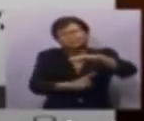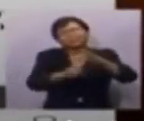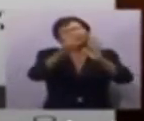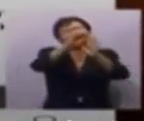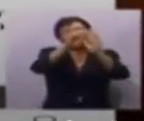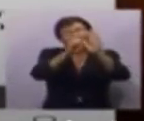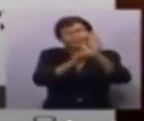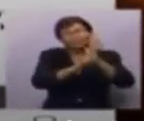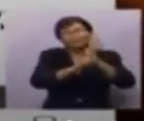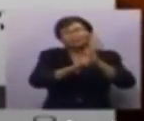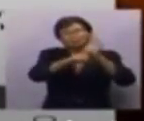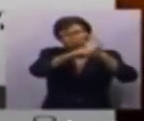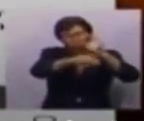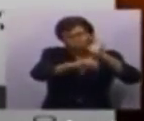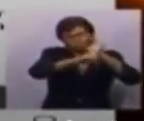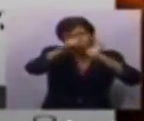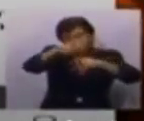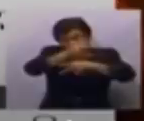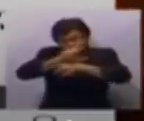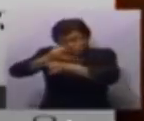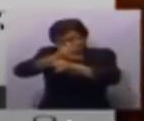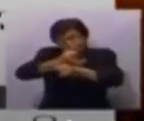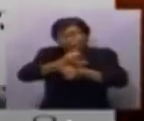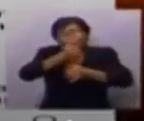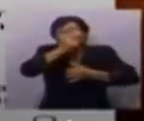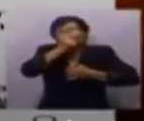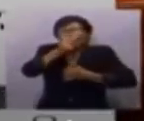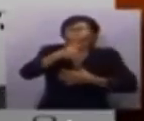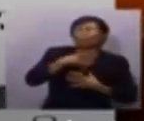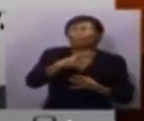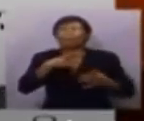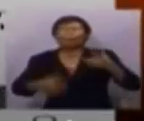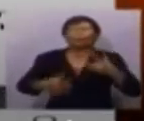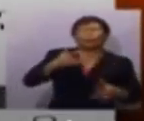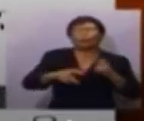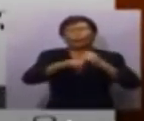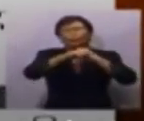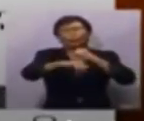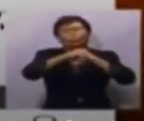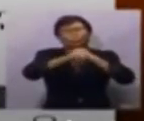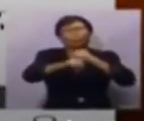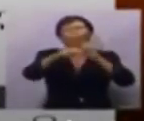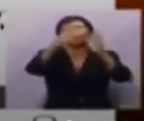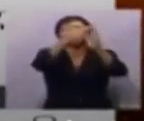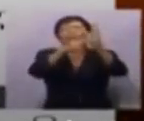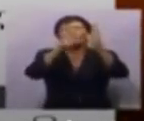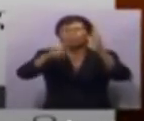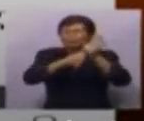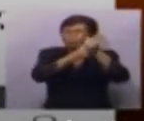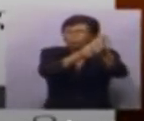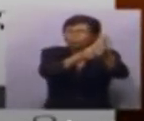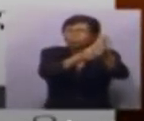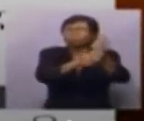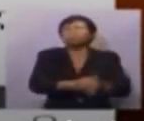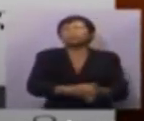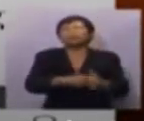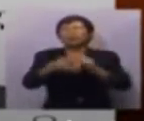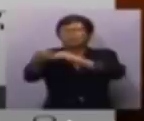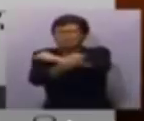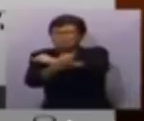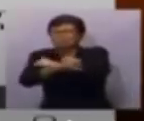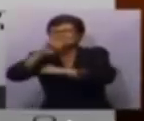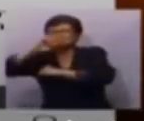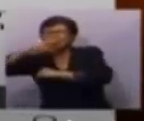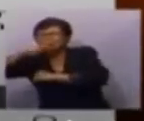etika berkempen juga perlu dijaga. Dalam kegairahan berkempen, syariat harus dipatuhi. Perbuatan fitnah,